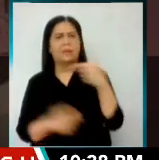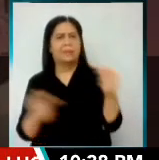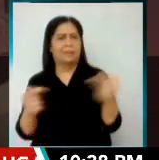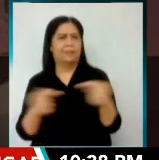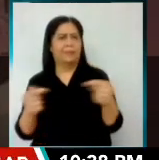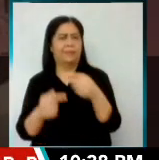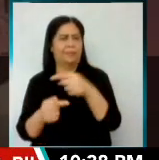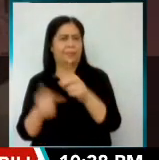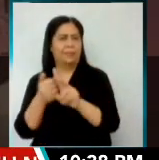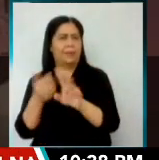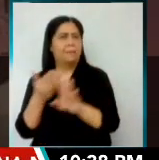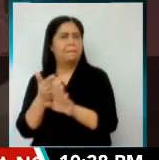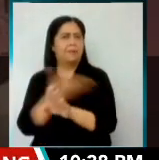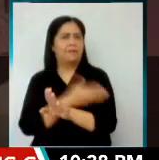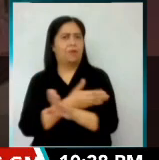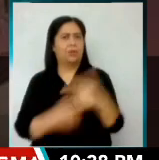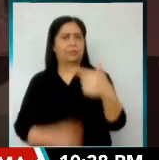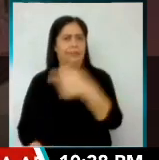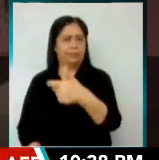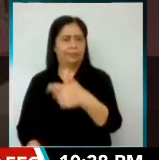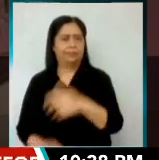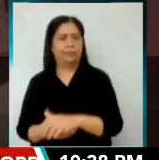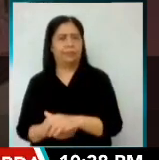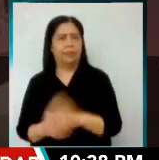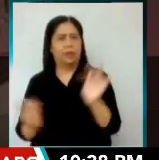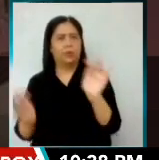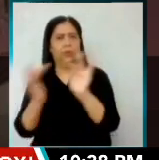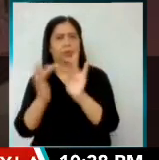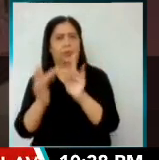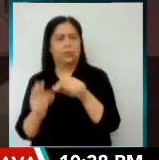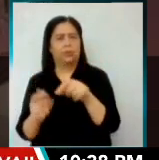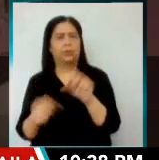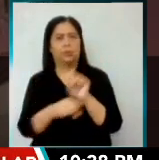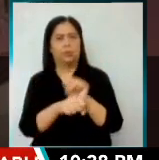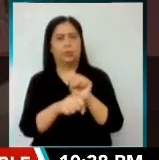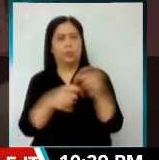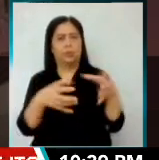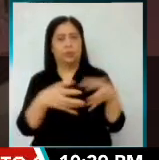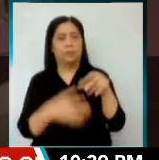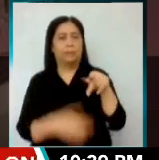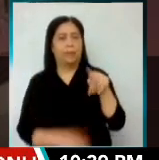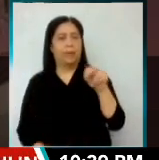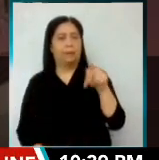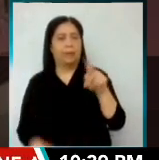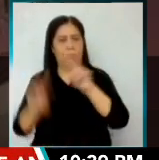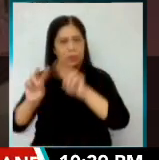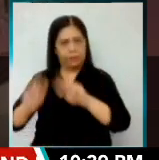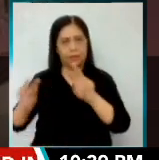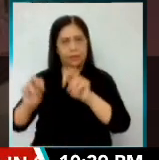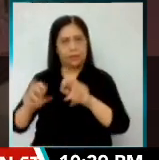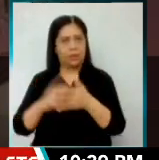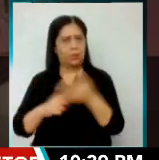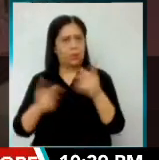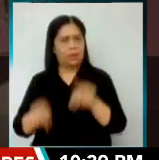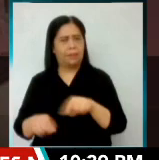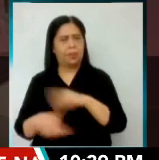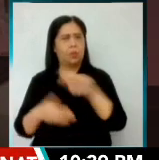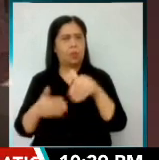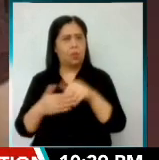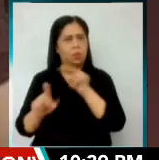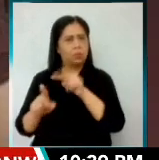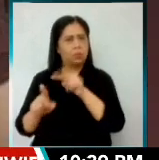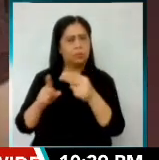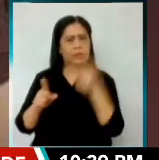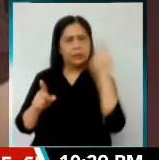bago pinatay. Nakikipag-ugnayan na ang task force sa PNP para imbestigahan lahat ng posibleng anggulo sa